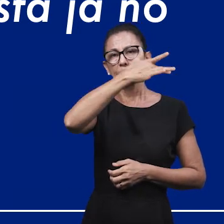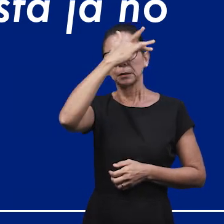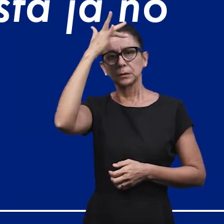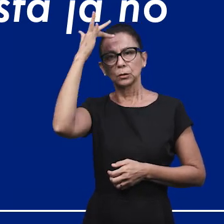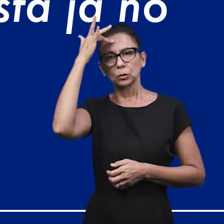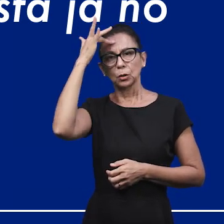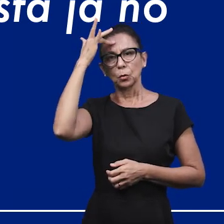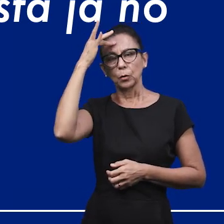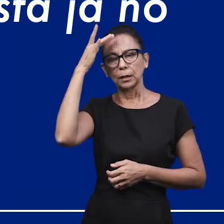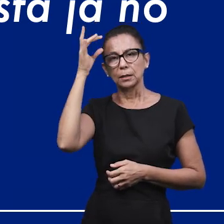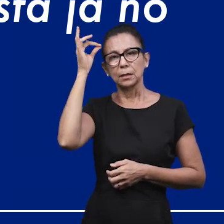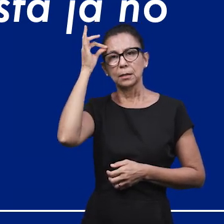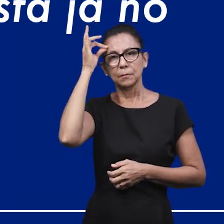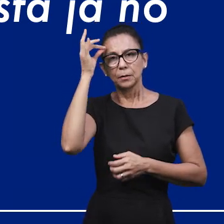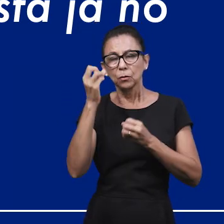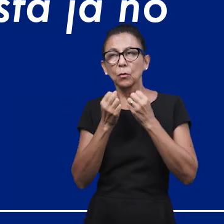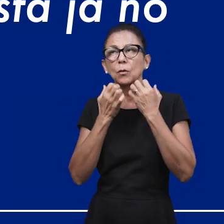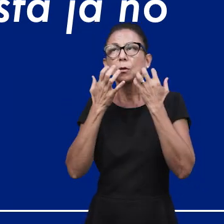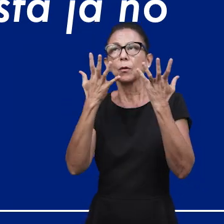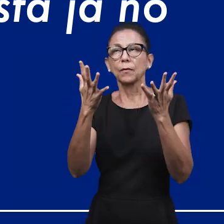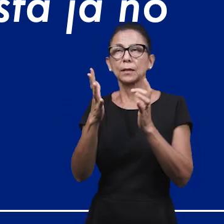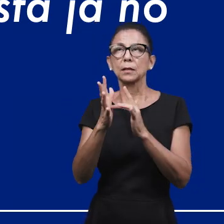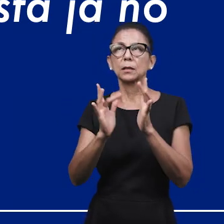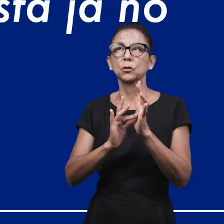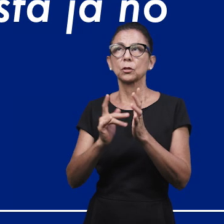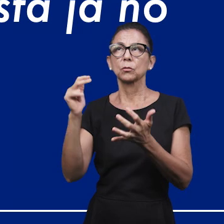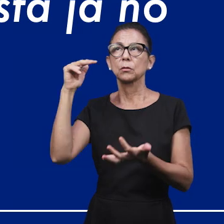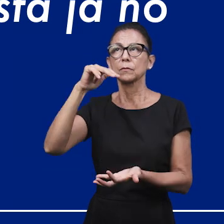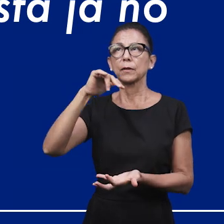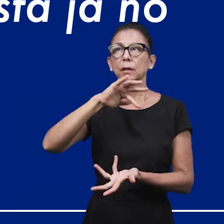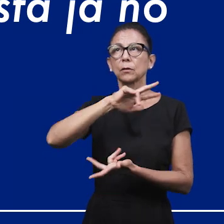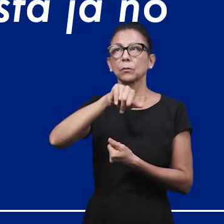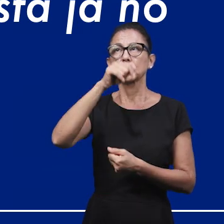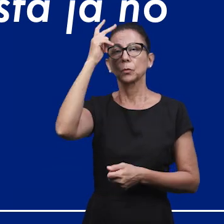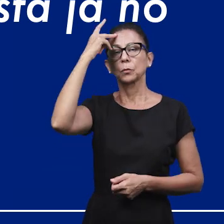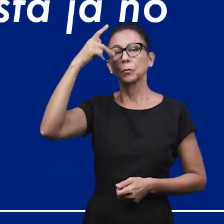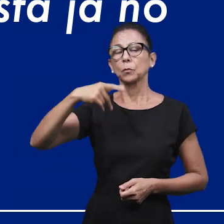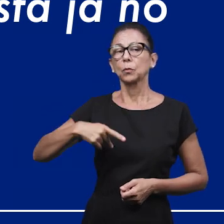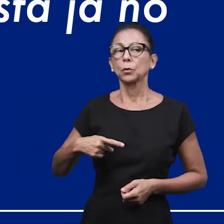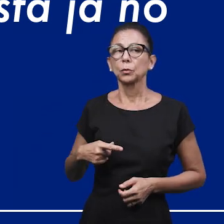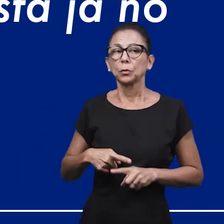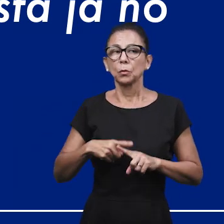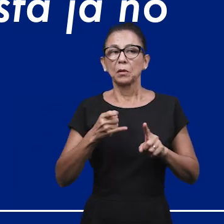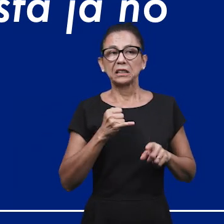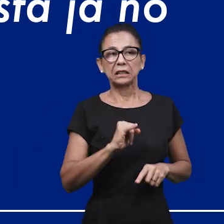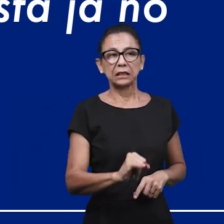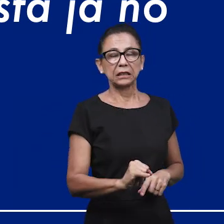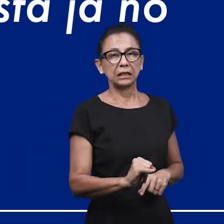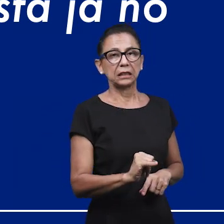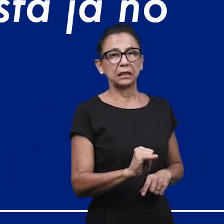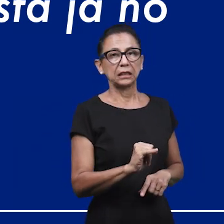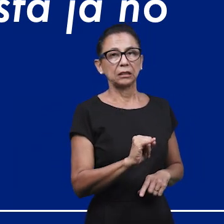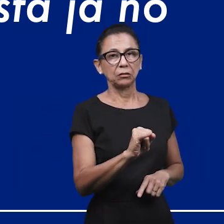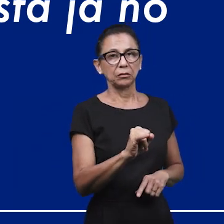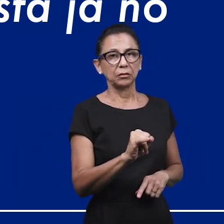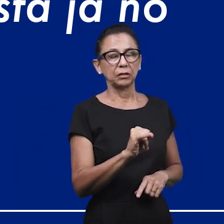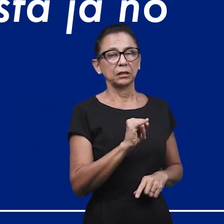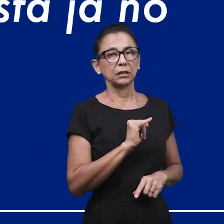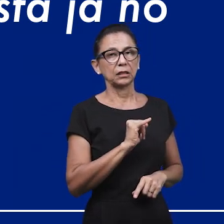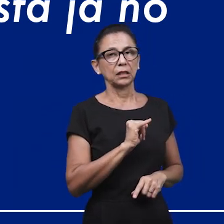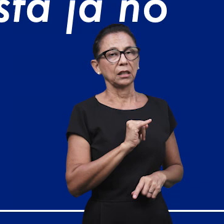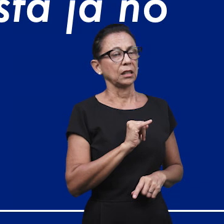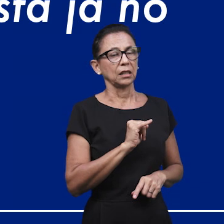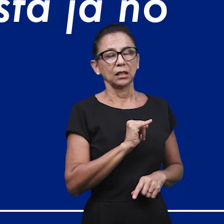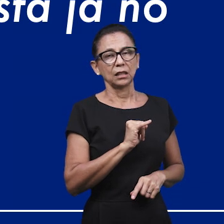que Jésus-Christ est venu en chair est de Dieu. Et tout esprit qui ne confesse pas que Jésus-Christ est venu en